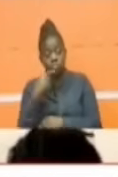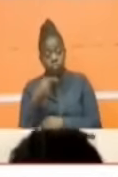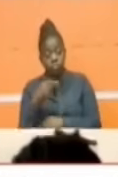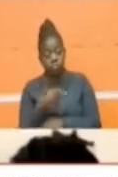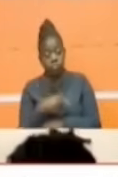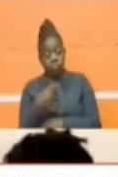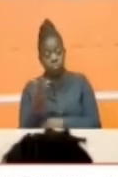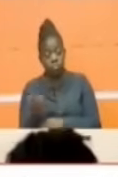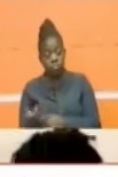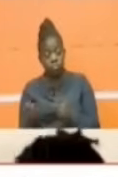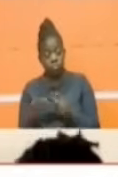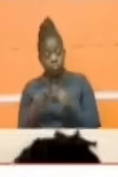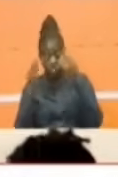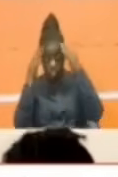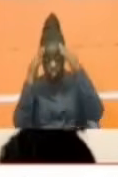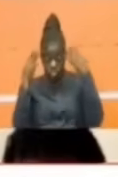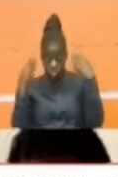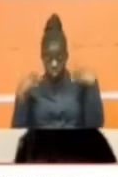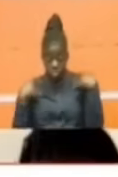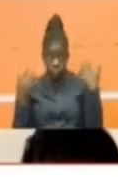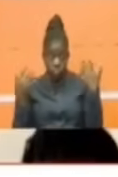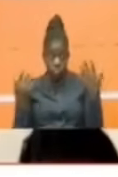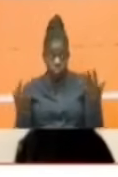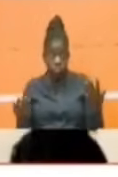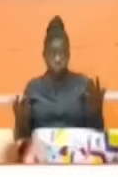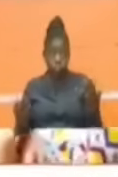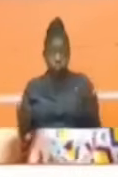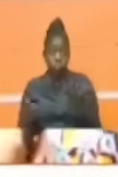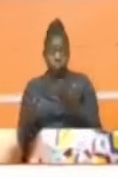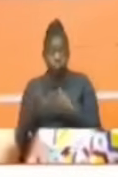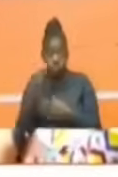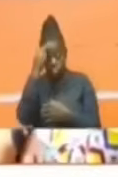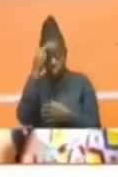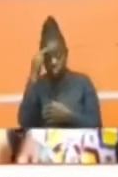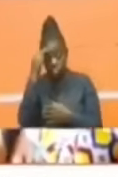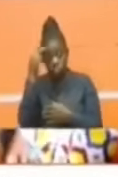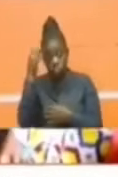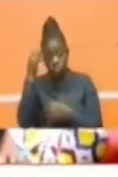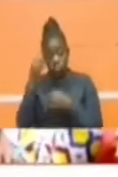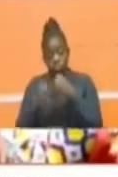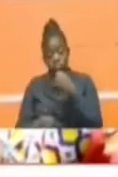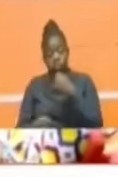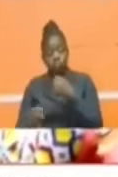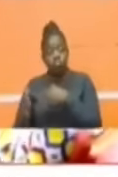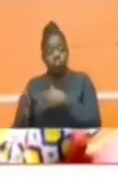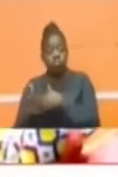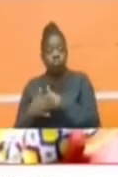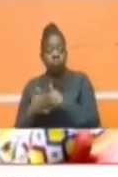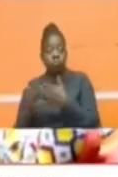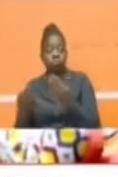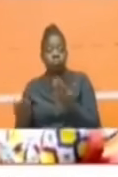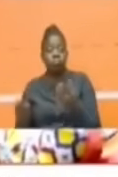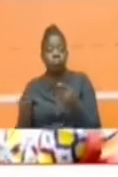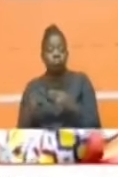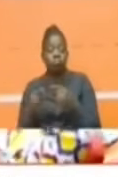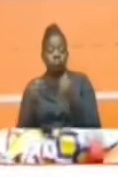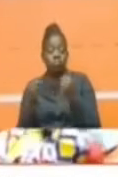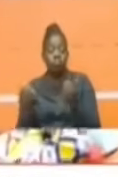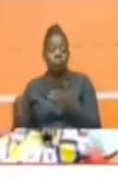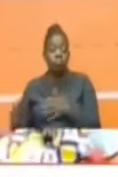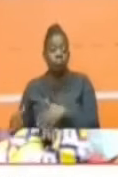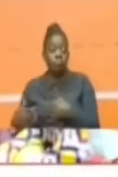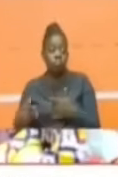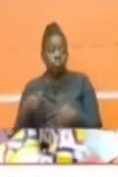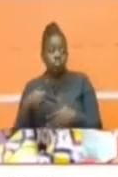biruya lumyeza Headmaster Kayondo tebaatwalako abayizi autu ku lunaku oluggalawo olusomo lw'omwaka yaleka abaana bazannya